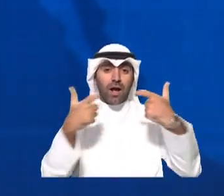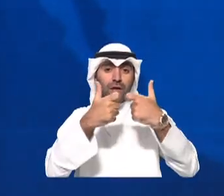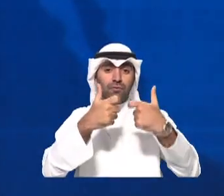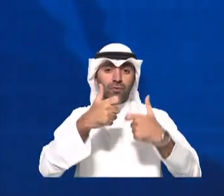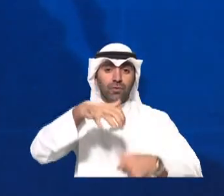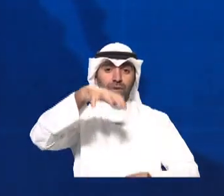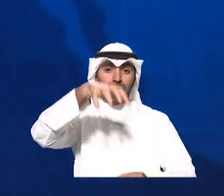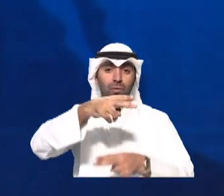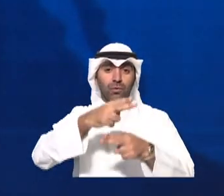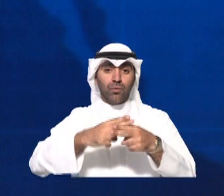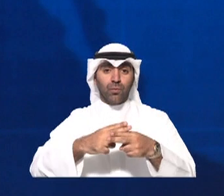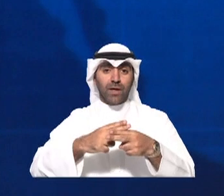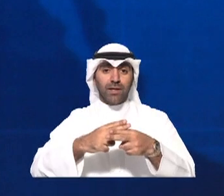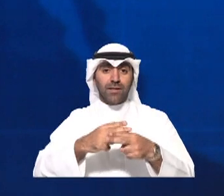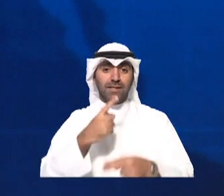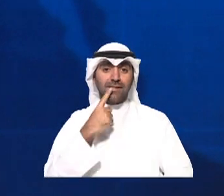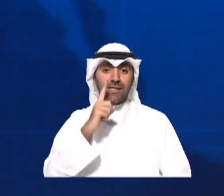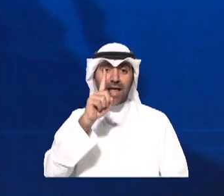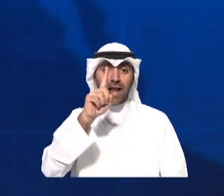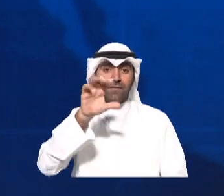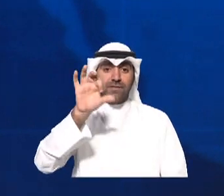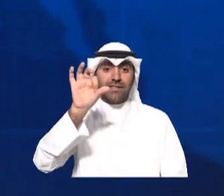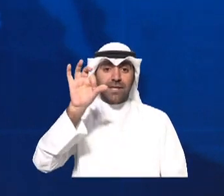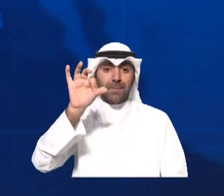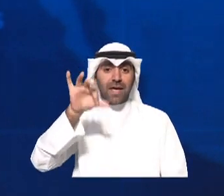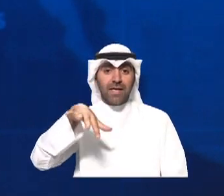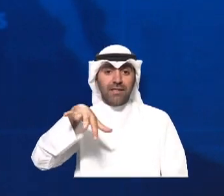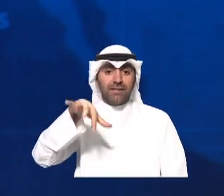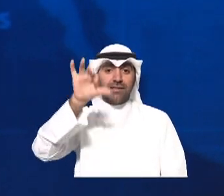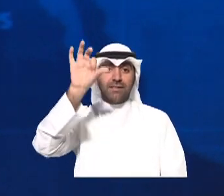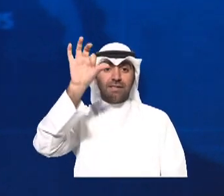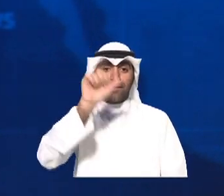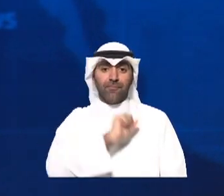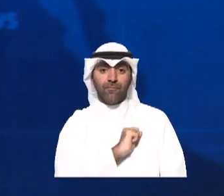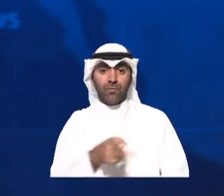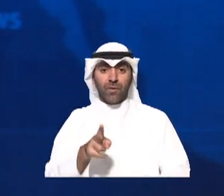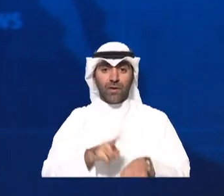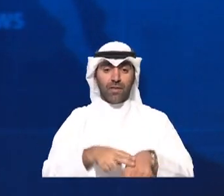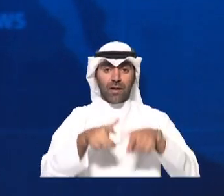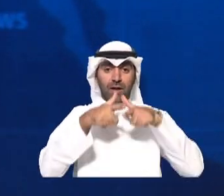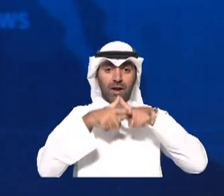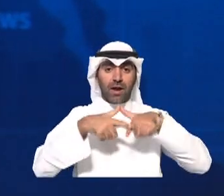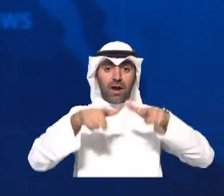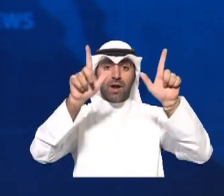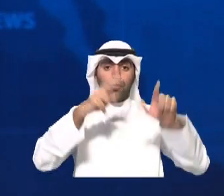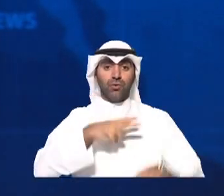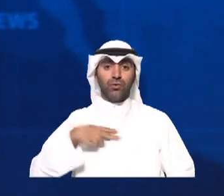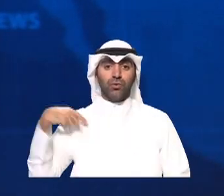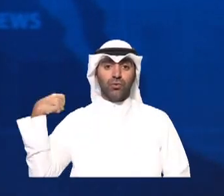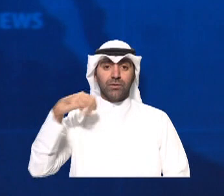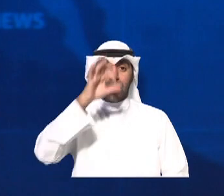عام 1990. وأكدت الوزارة مواصلة فحص بقية الرفات